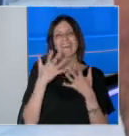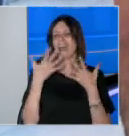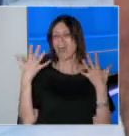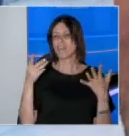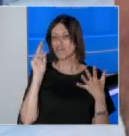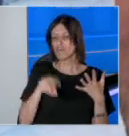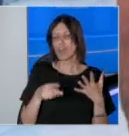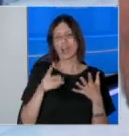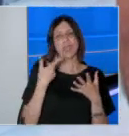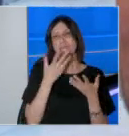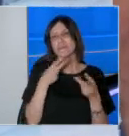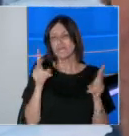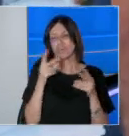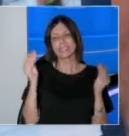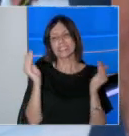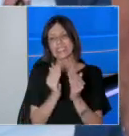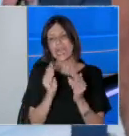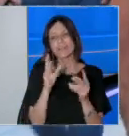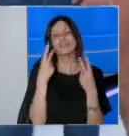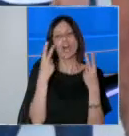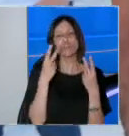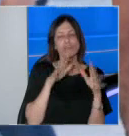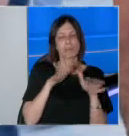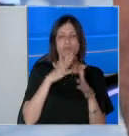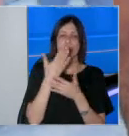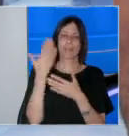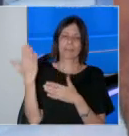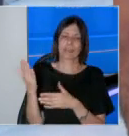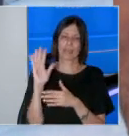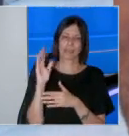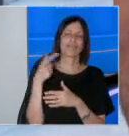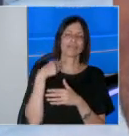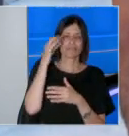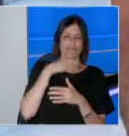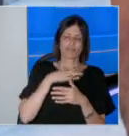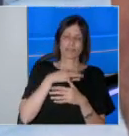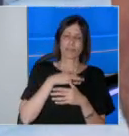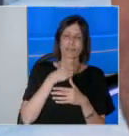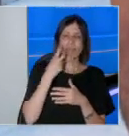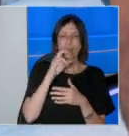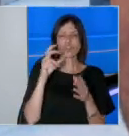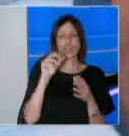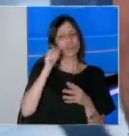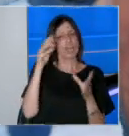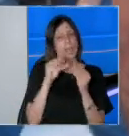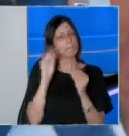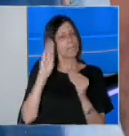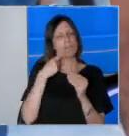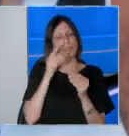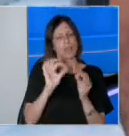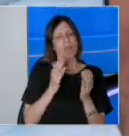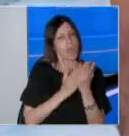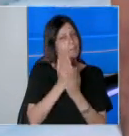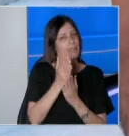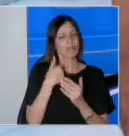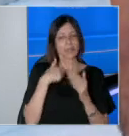ואם אי אפשר אז שתהיה צרה, העיקר שתהיה ממשלת ימין, ומבחינתי בעדיפות ראשונה עם נתניהו. אני אומר את האמת,